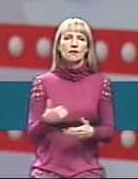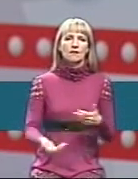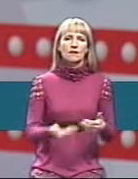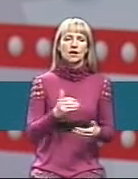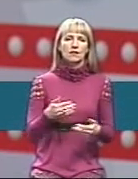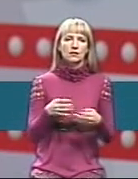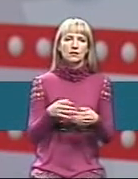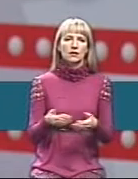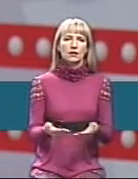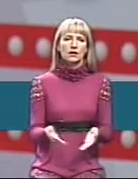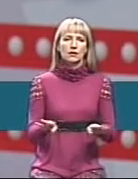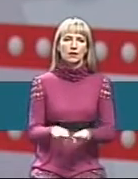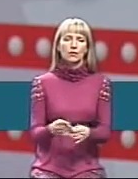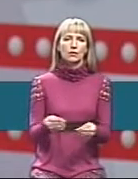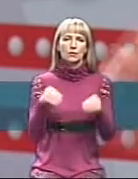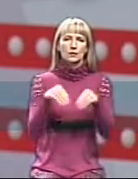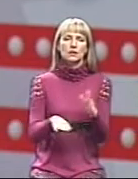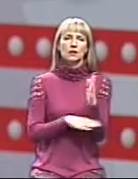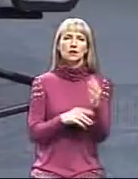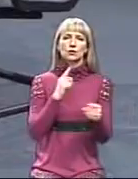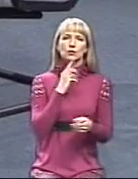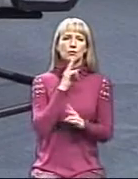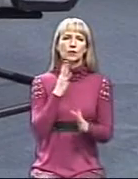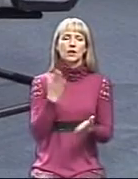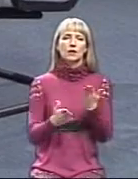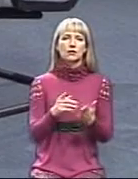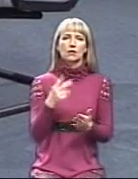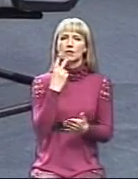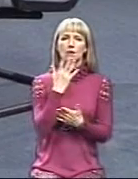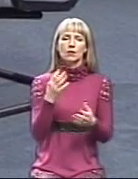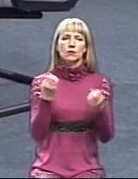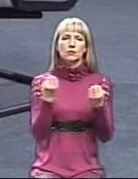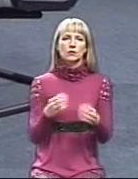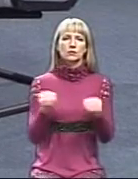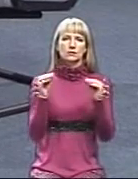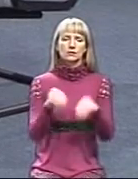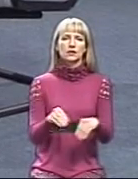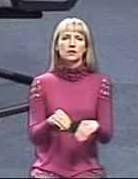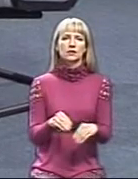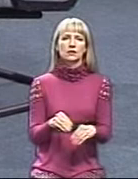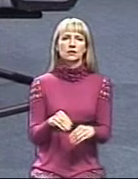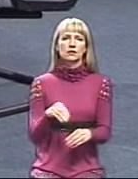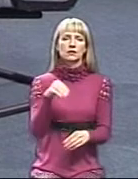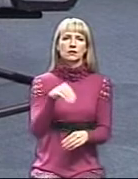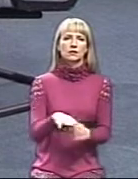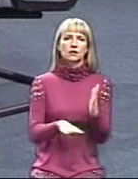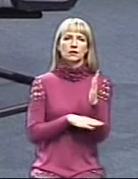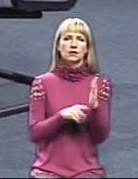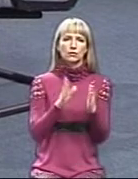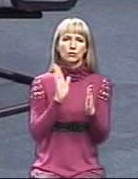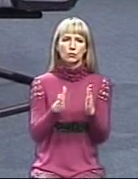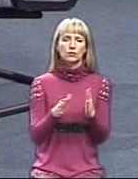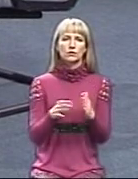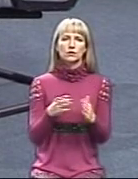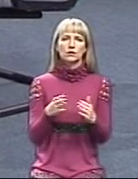викопати ямку і посадити дерево не составить ніякого труда. Але якщо він не подивиться, просто вкине саджанець, він буде нести